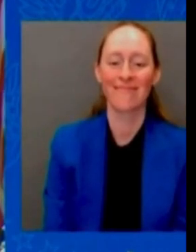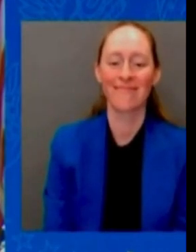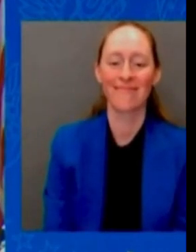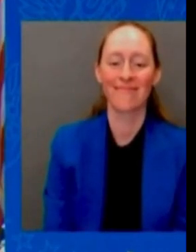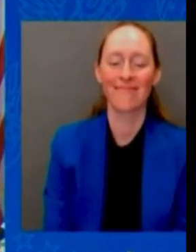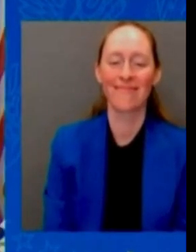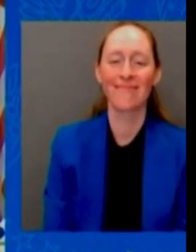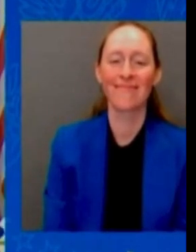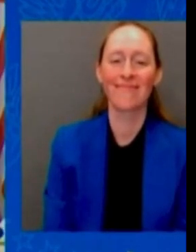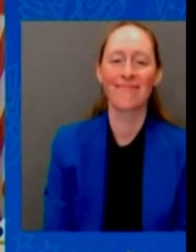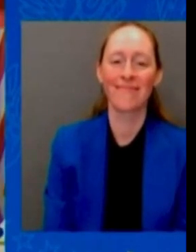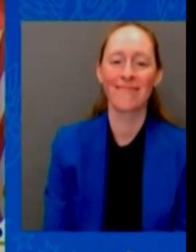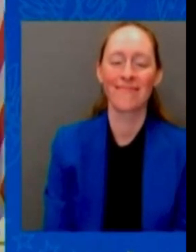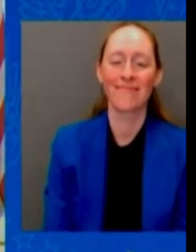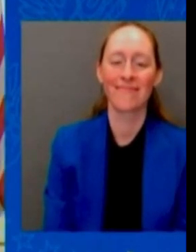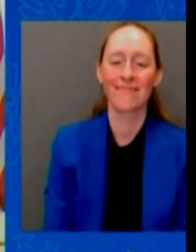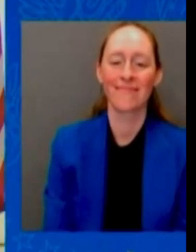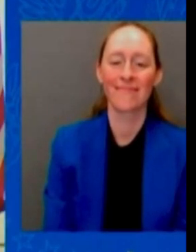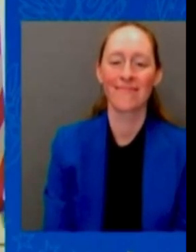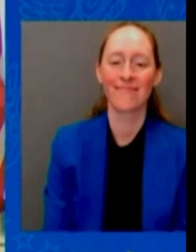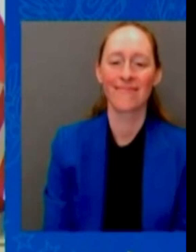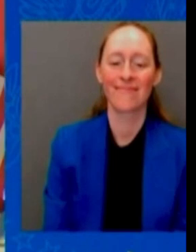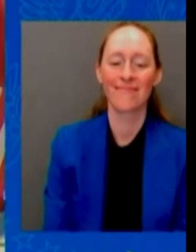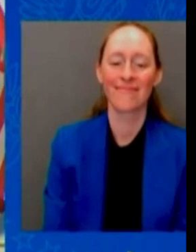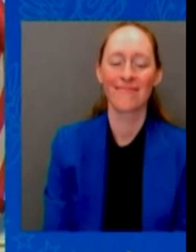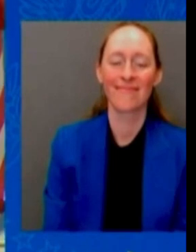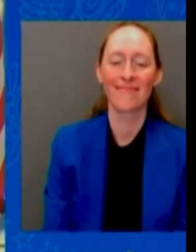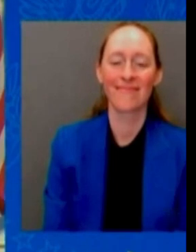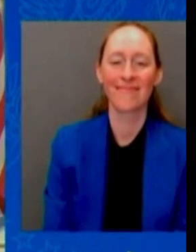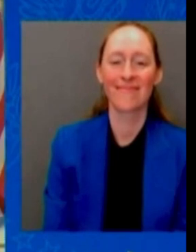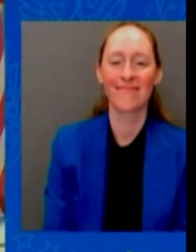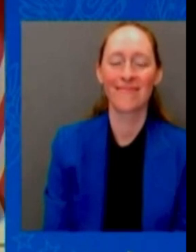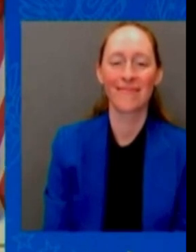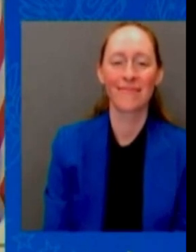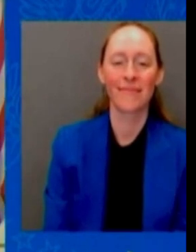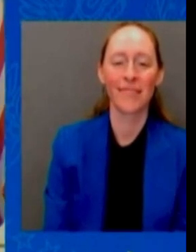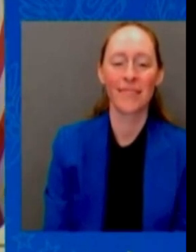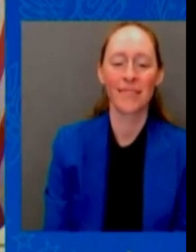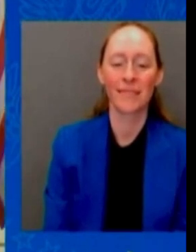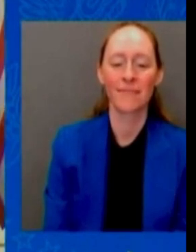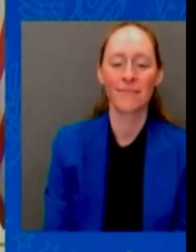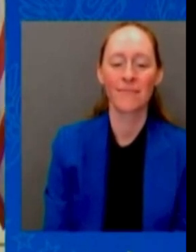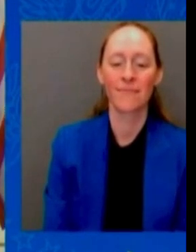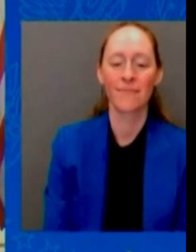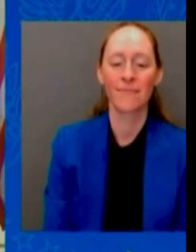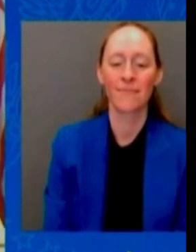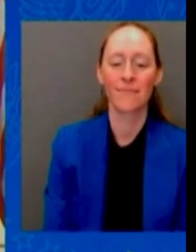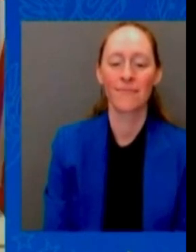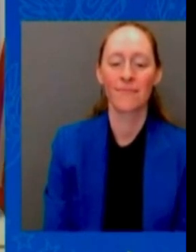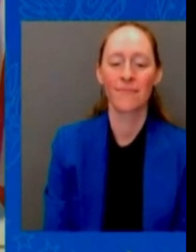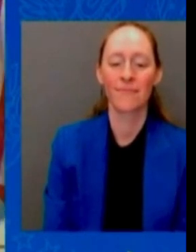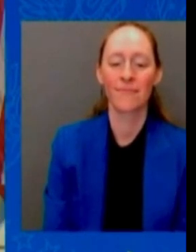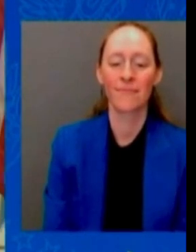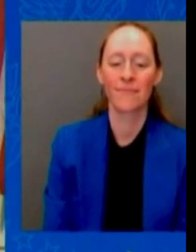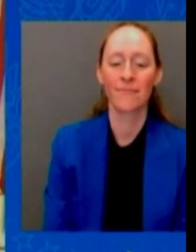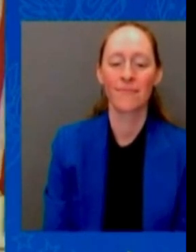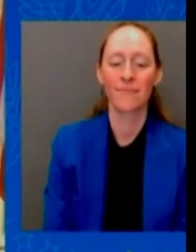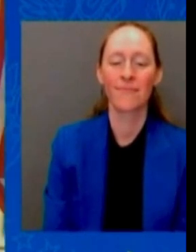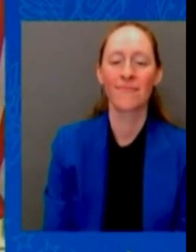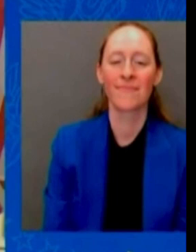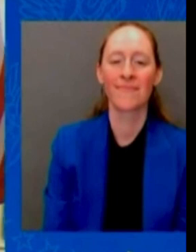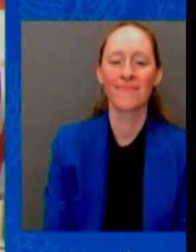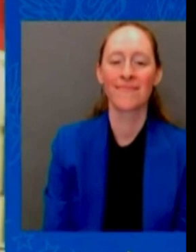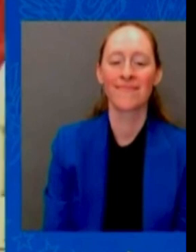valeurs partagées, sans se laisser décourager par les défis qui nous attendent. Et les liens que nous construisons aujourd'hui entre nos étudiants,